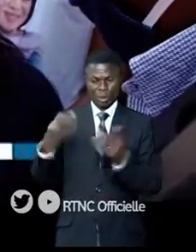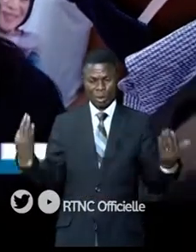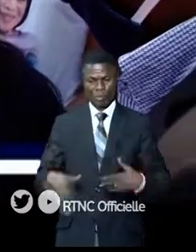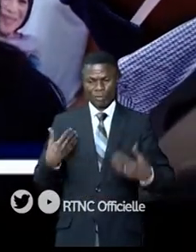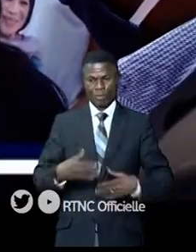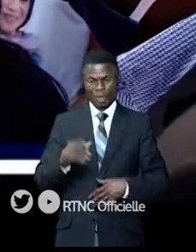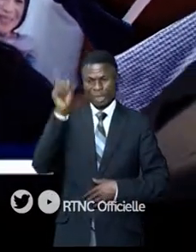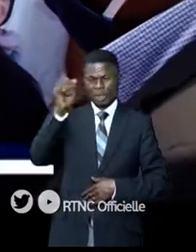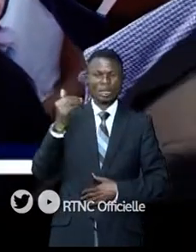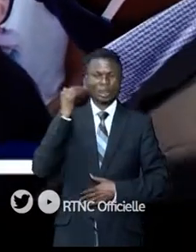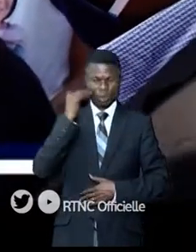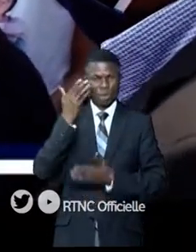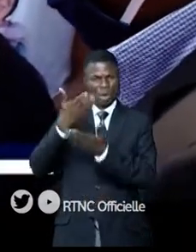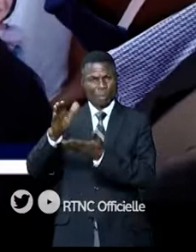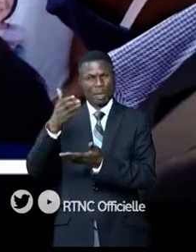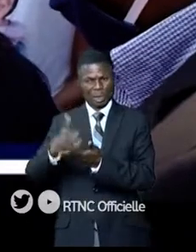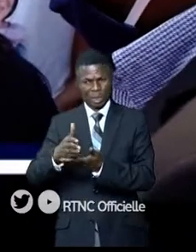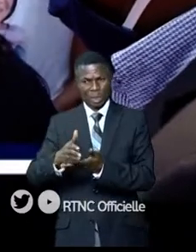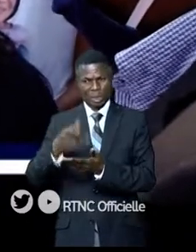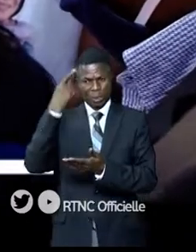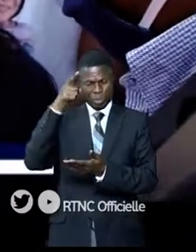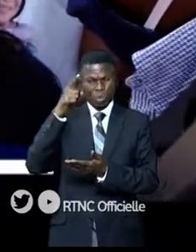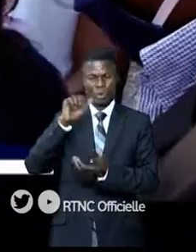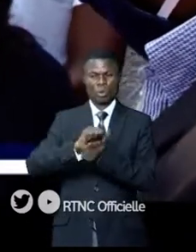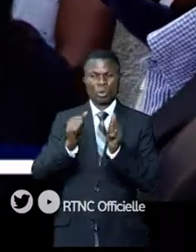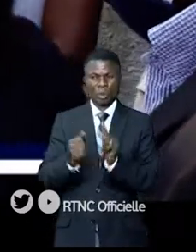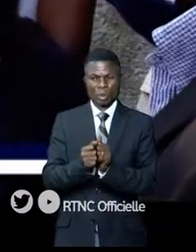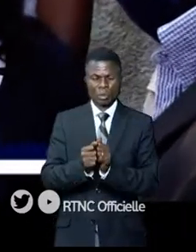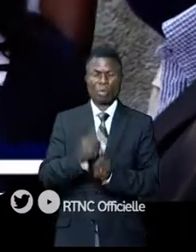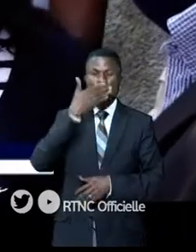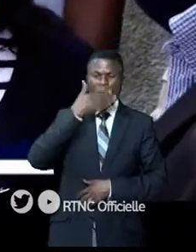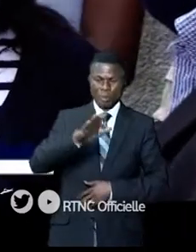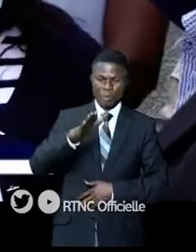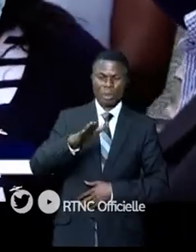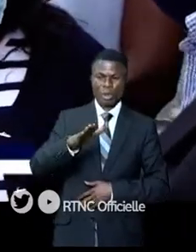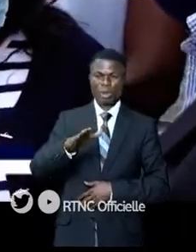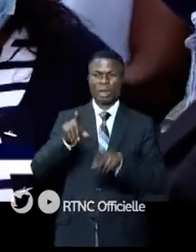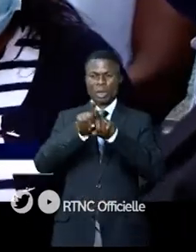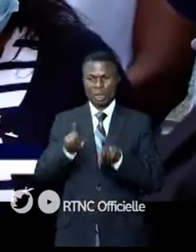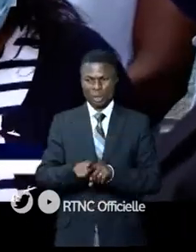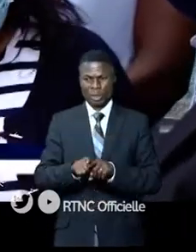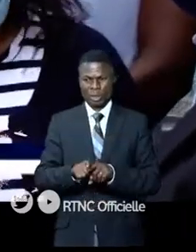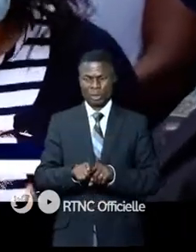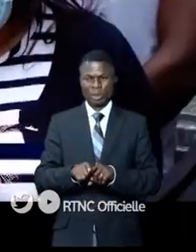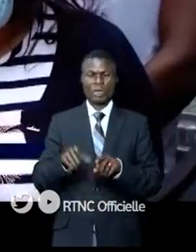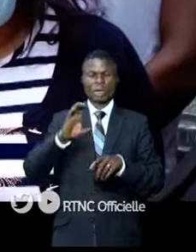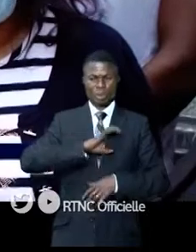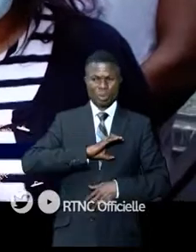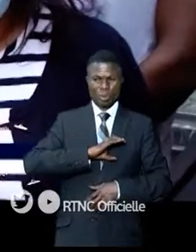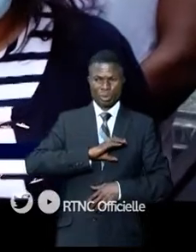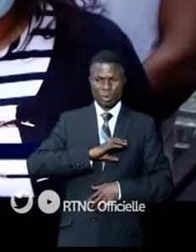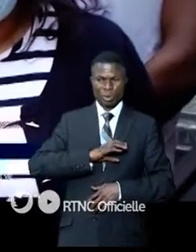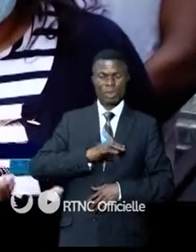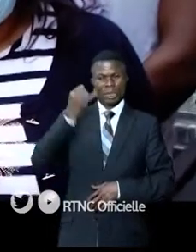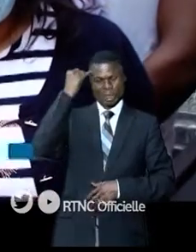juin soit partagé pour les primes du personnel soignant et des policiers. Donc il vous tient